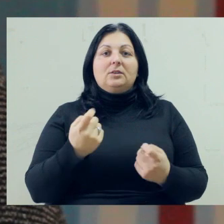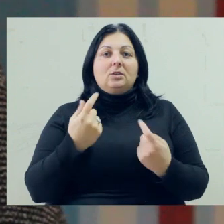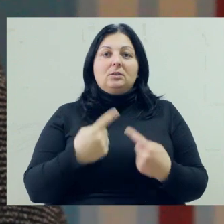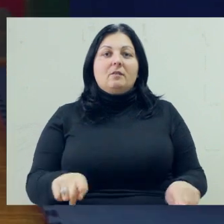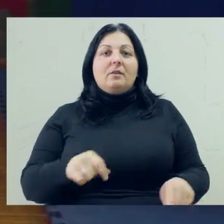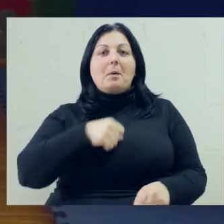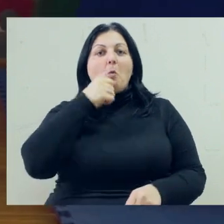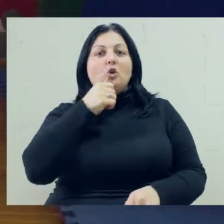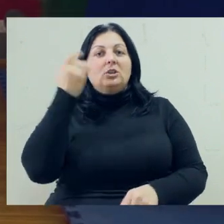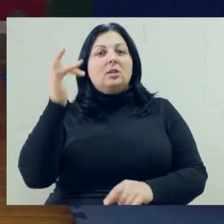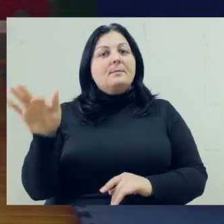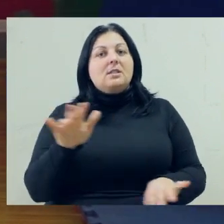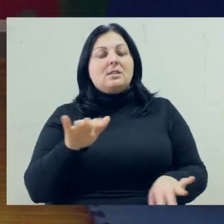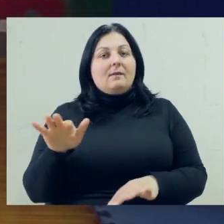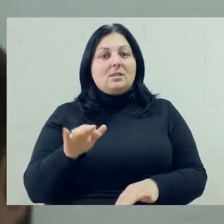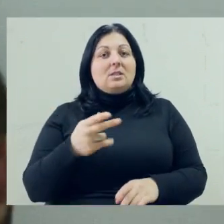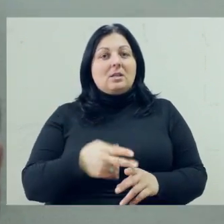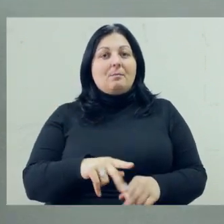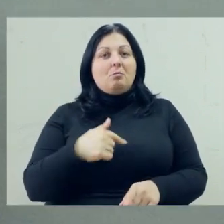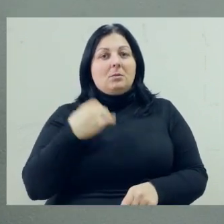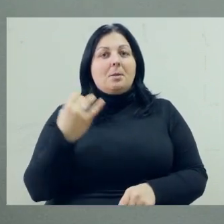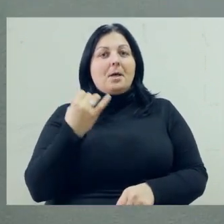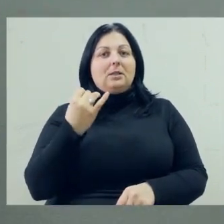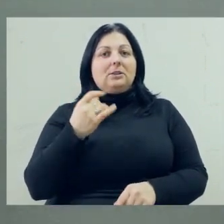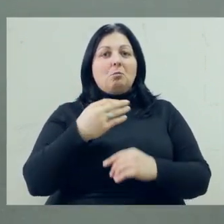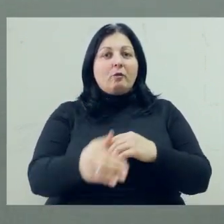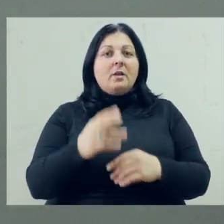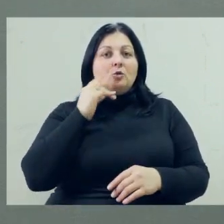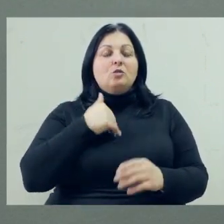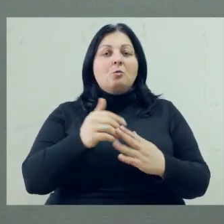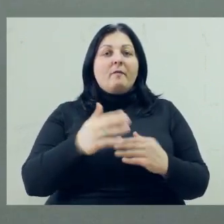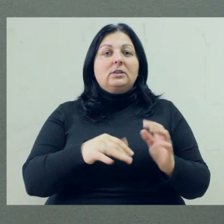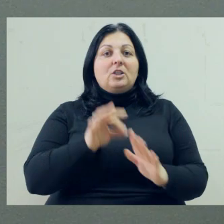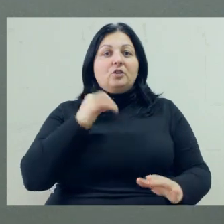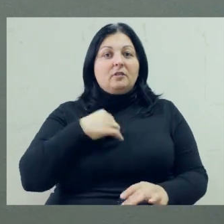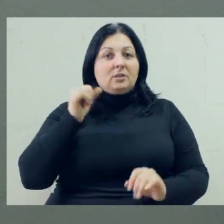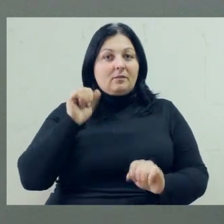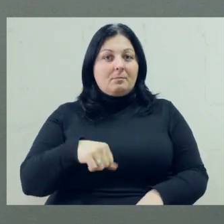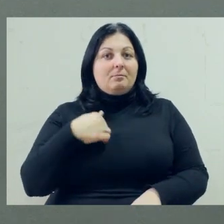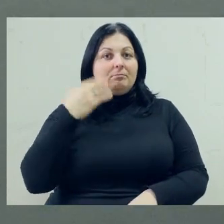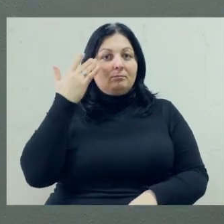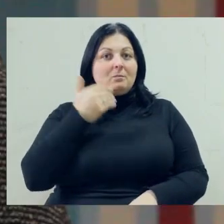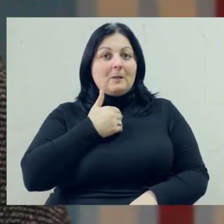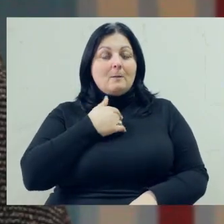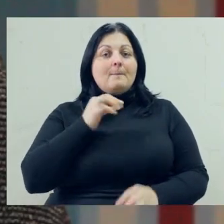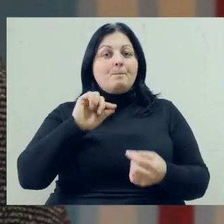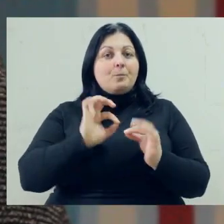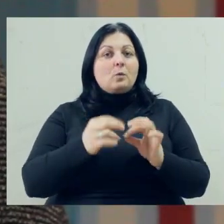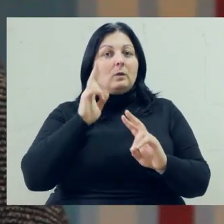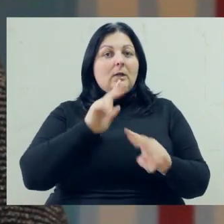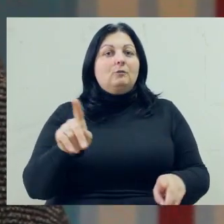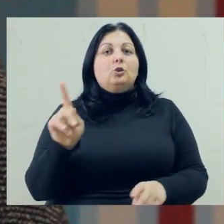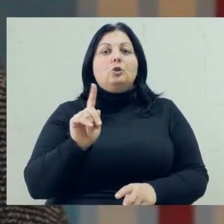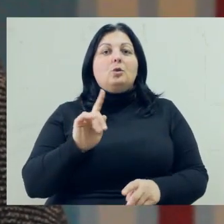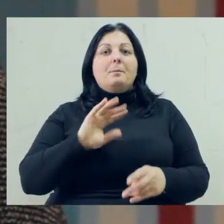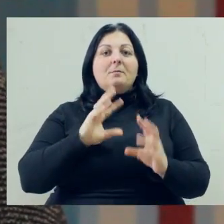sakmaot ganskhovdeba mozrdilebis gtsevisgan. Da, am înțeles, dar mă interesează. Mă gândesc că pentru ce profesie s-ar ceva să apire, etoba zusta, dar